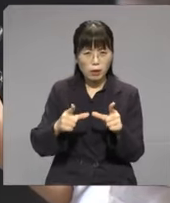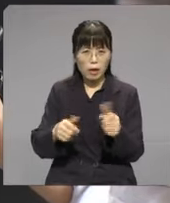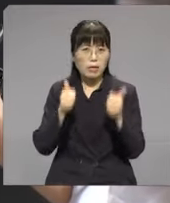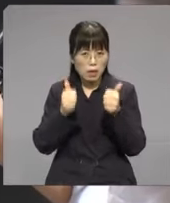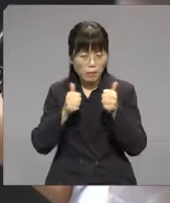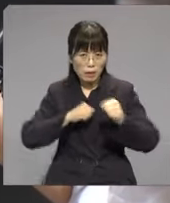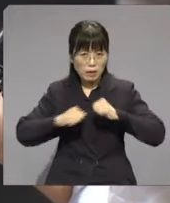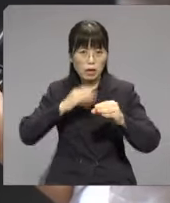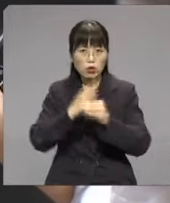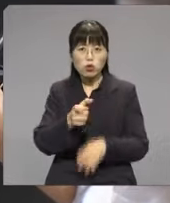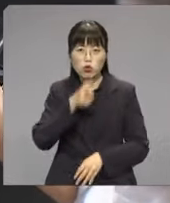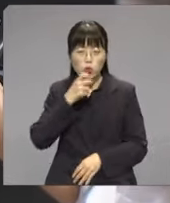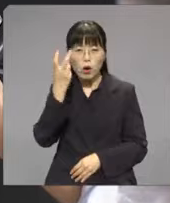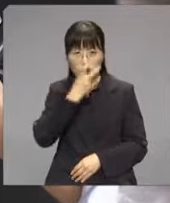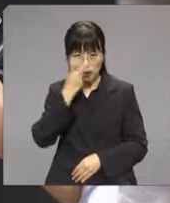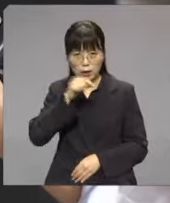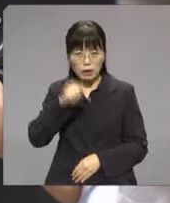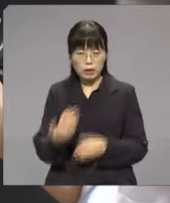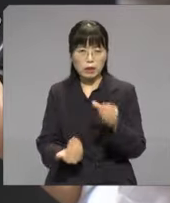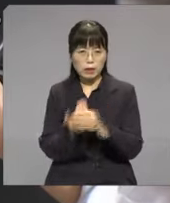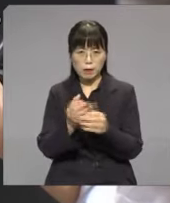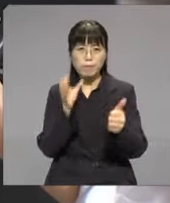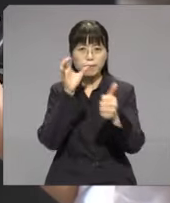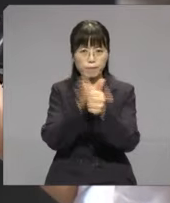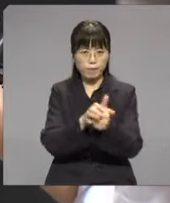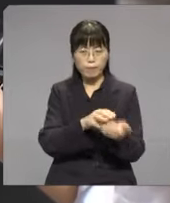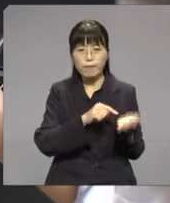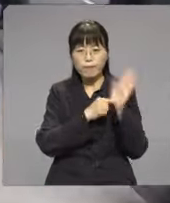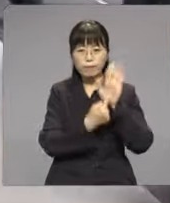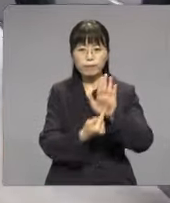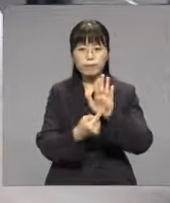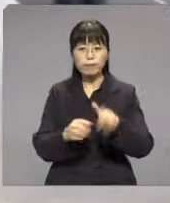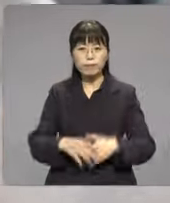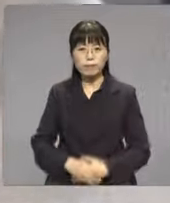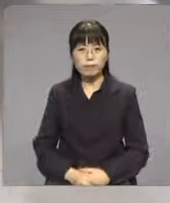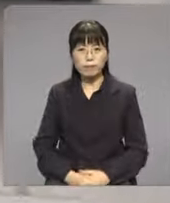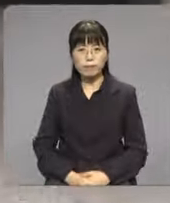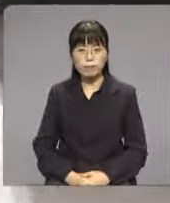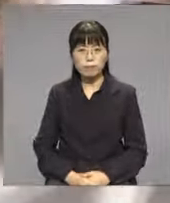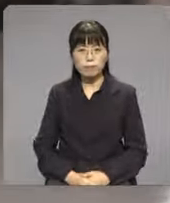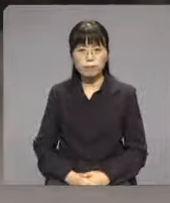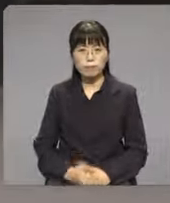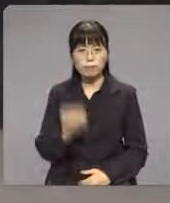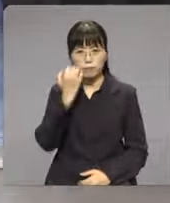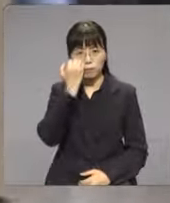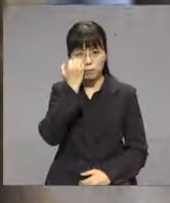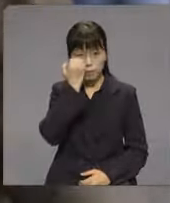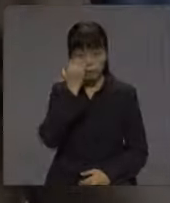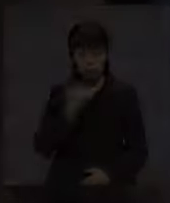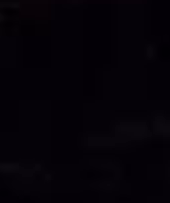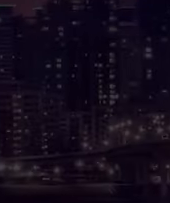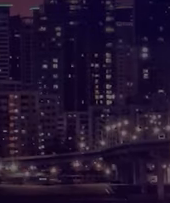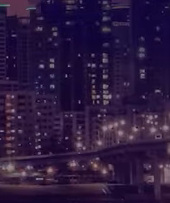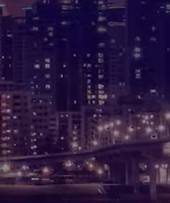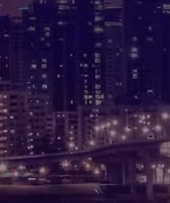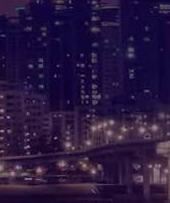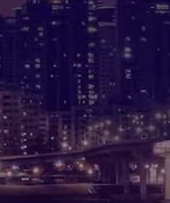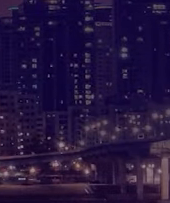재판을 진행 중인 수원지검에 해당 사건을 이송했다고 밝혔습니다. OBS 뉴스 정진호입니다.